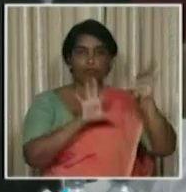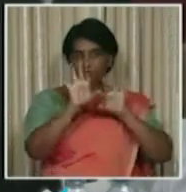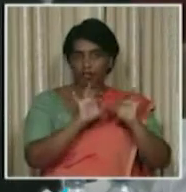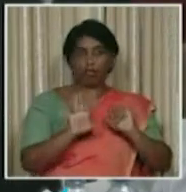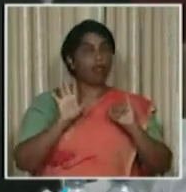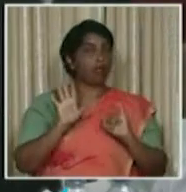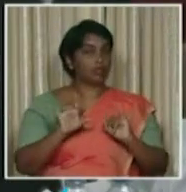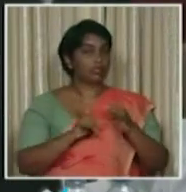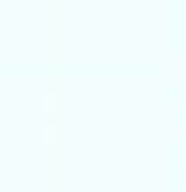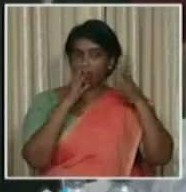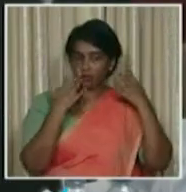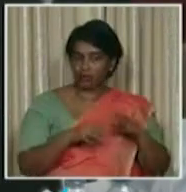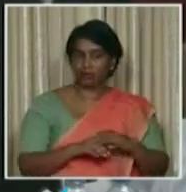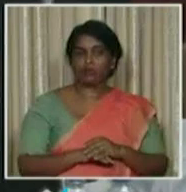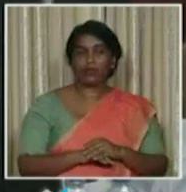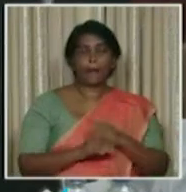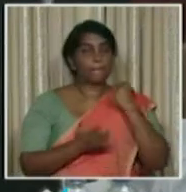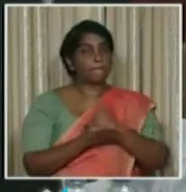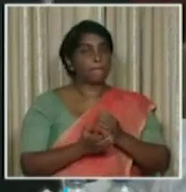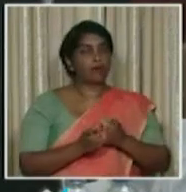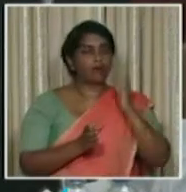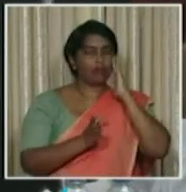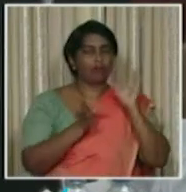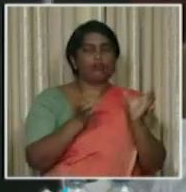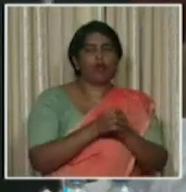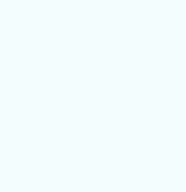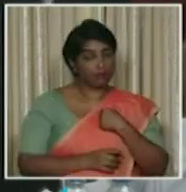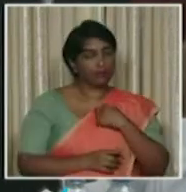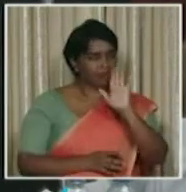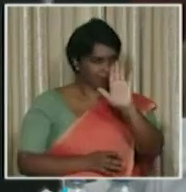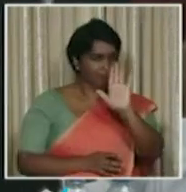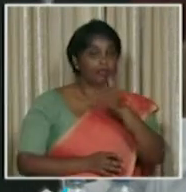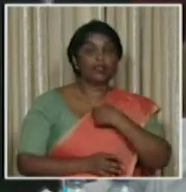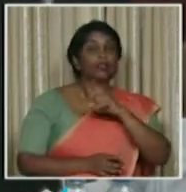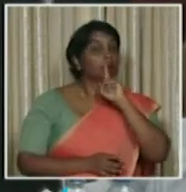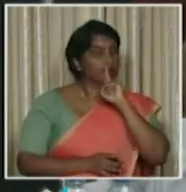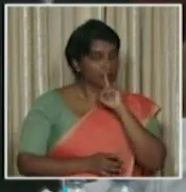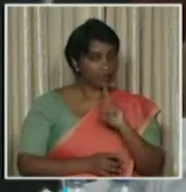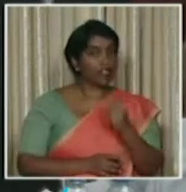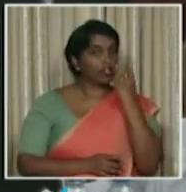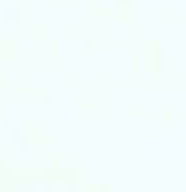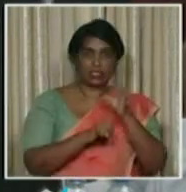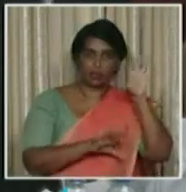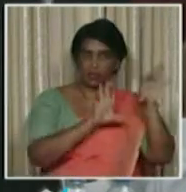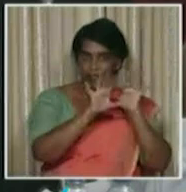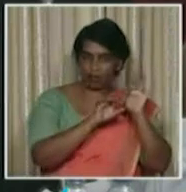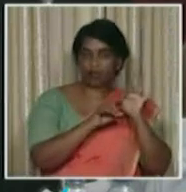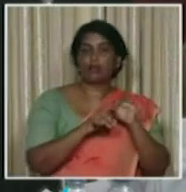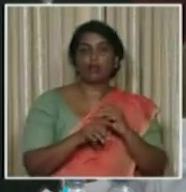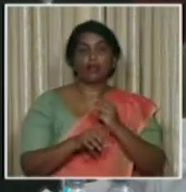6 දෙනෙක් විධායකයේ පත් කරුවාම මහා බැංකුවට ස්වාධීනත්වය එන්නේ කොහොමද කියලා පැහැදිලි කරන්න ඕන. අපි යෝජනා කරනවා 3 දෙනෙක් විධායකය 3